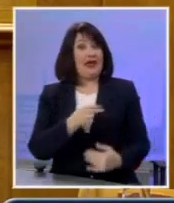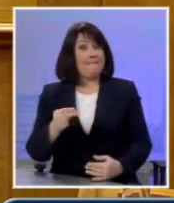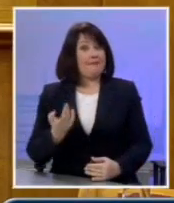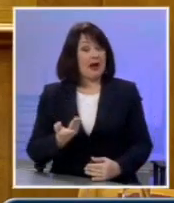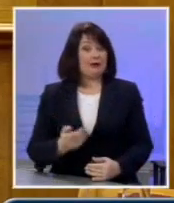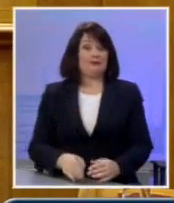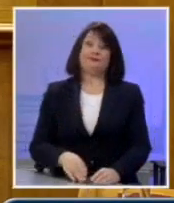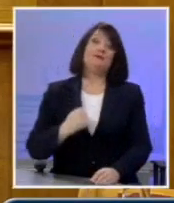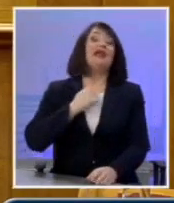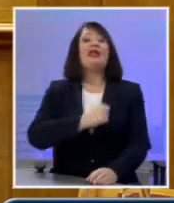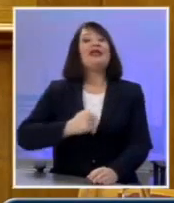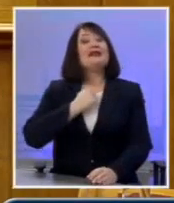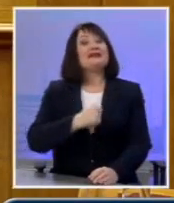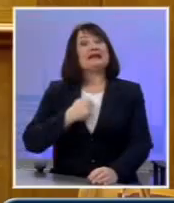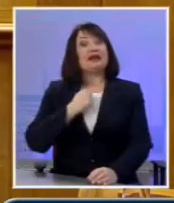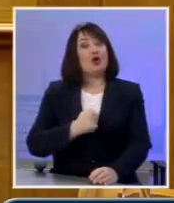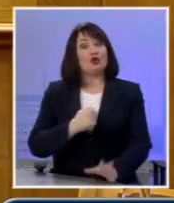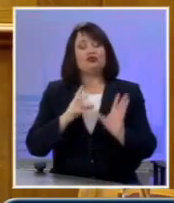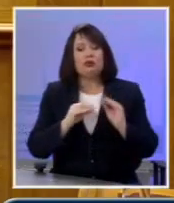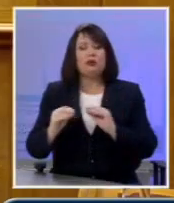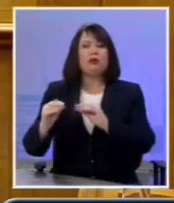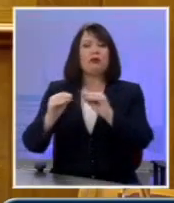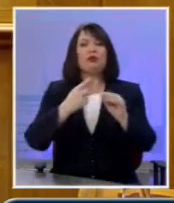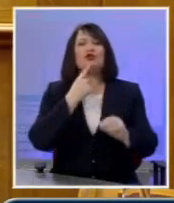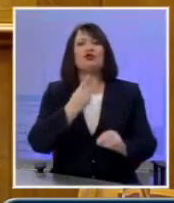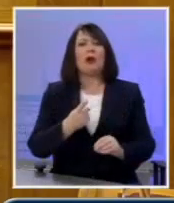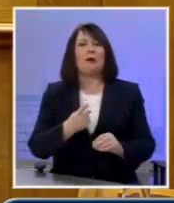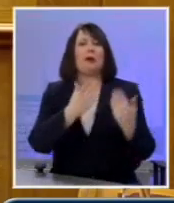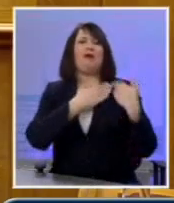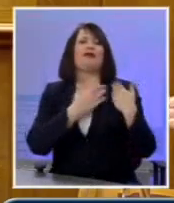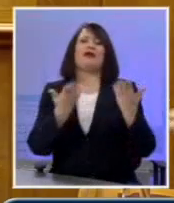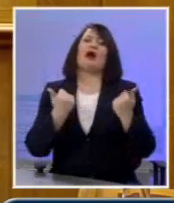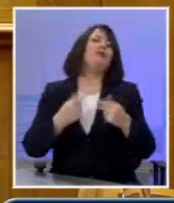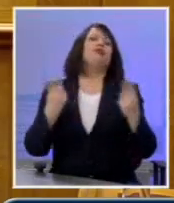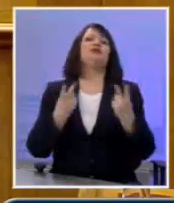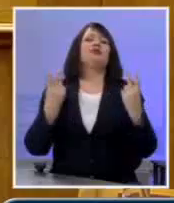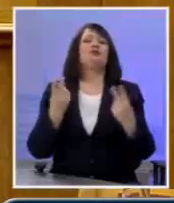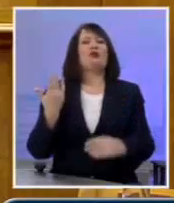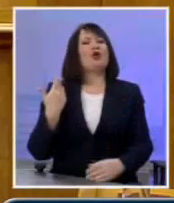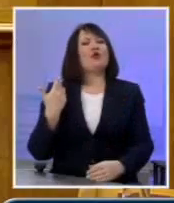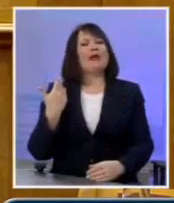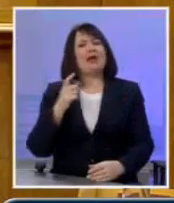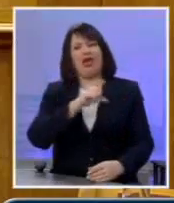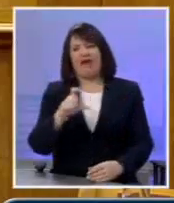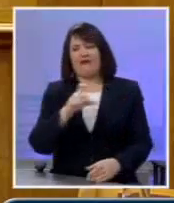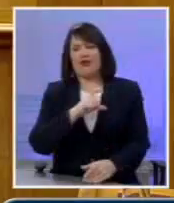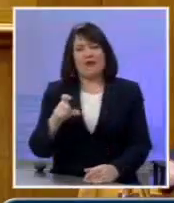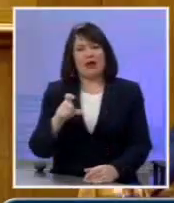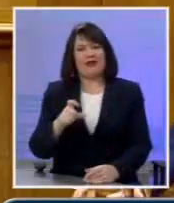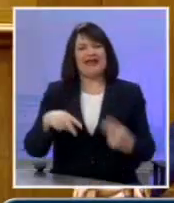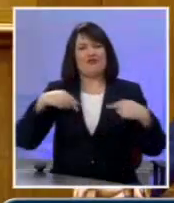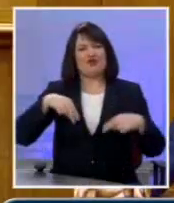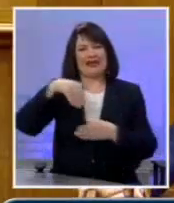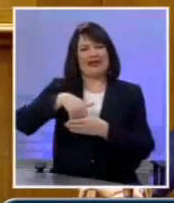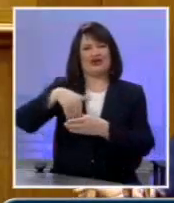Και δυστυχώς βεβαίως για όλους αυτούς που αναπαράγουν αυτές τις ανεύθυνες κινδυνολογίες, την προηγούμενη εβδομάδα το Συμβούλιο των Υπουργών